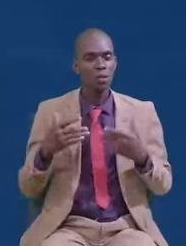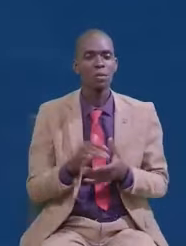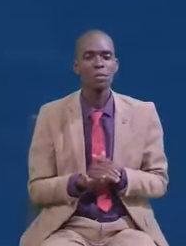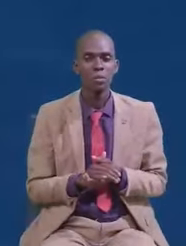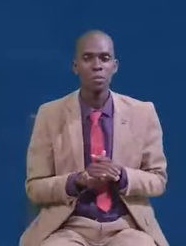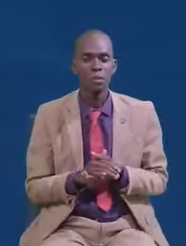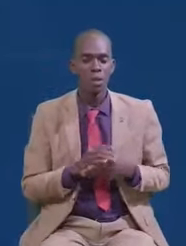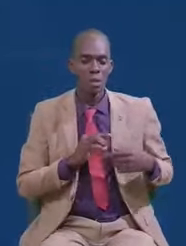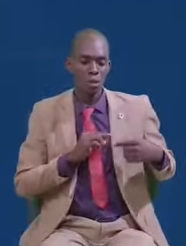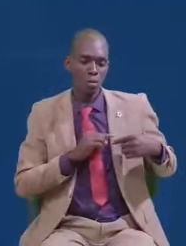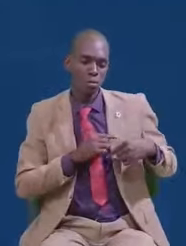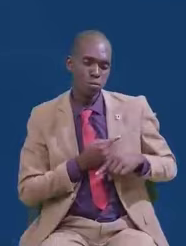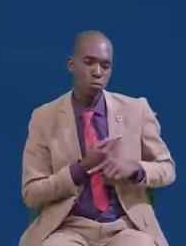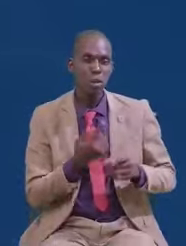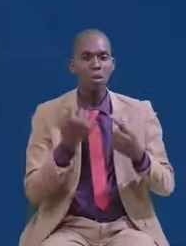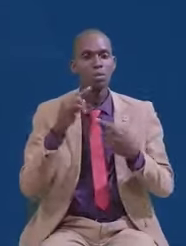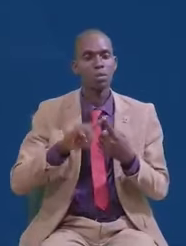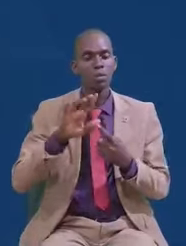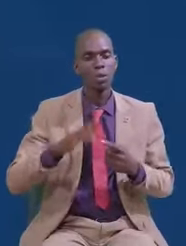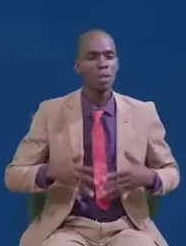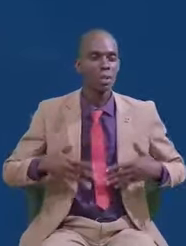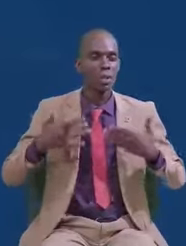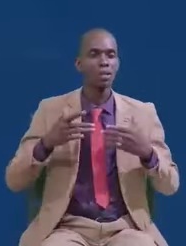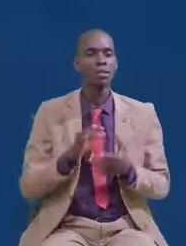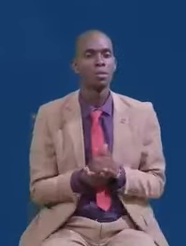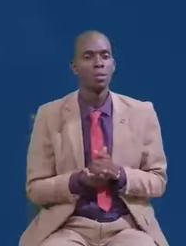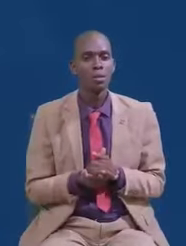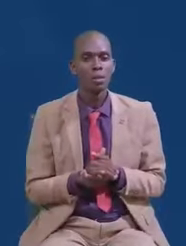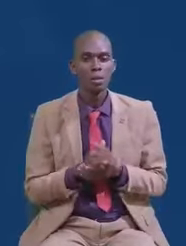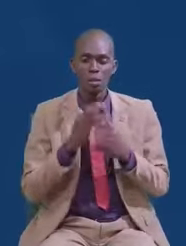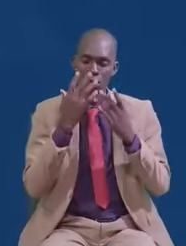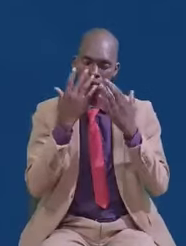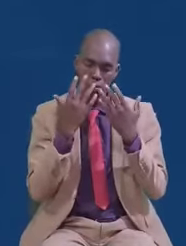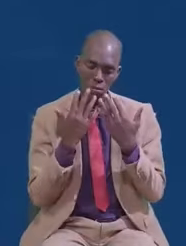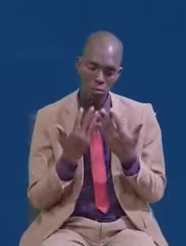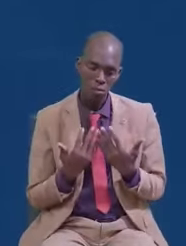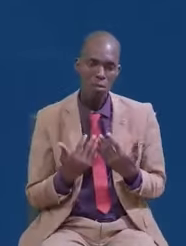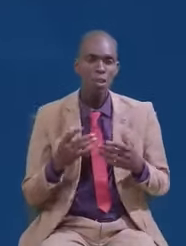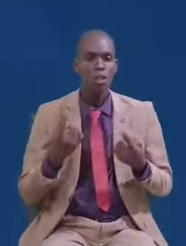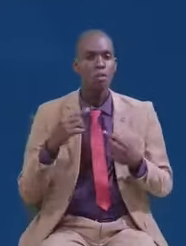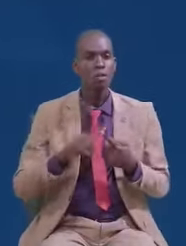La tristesse rentre dans ta vie. Il y a l'anxiété dans ta vie.